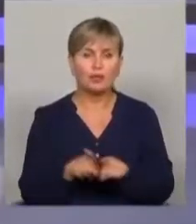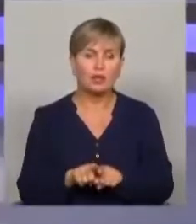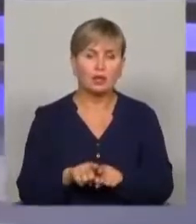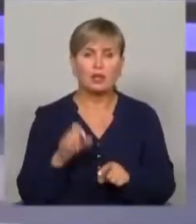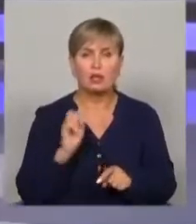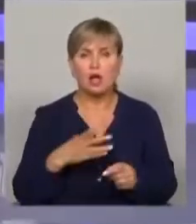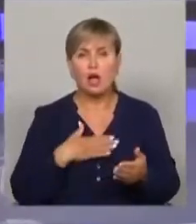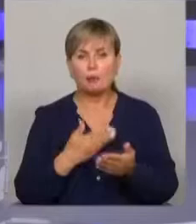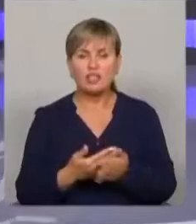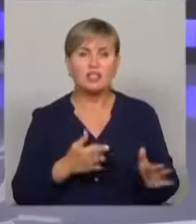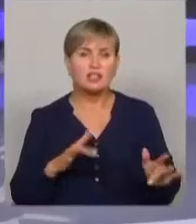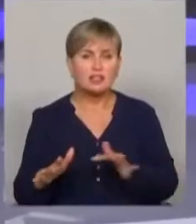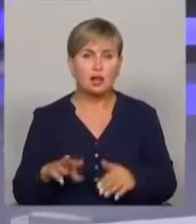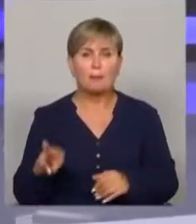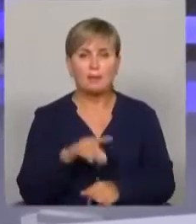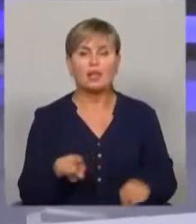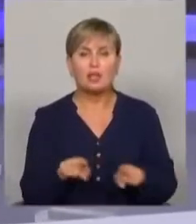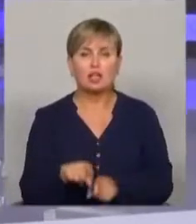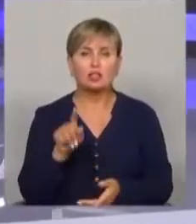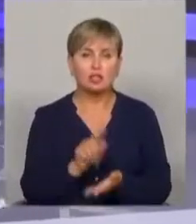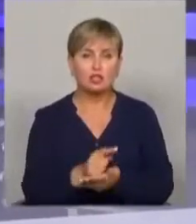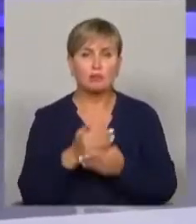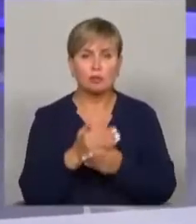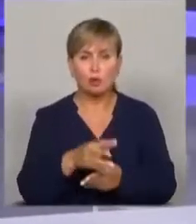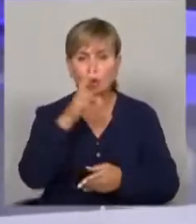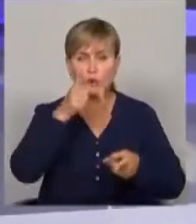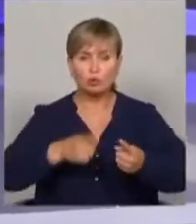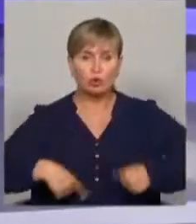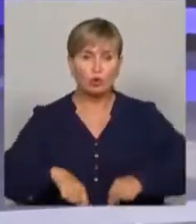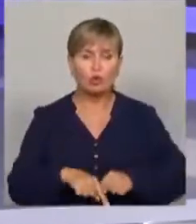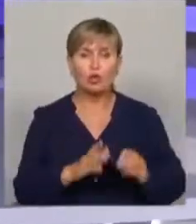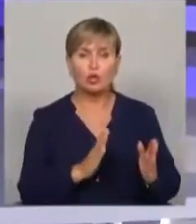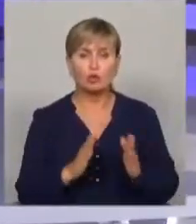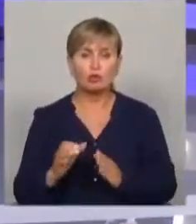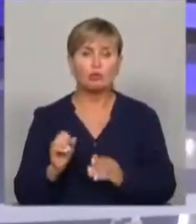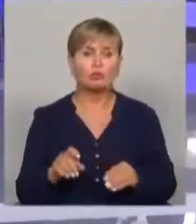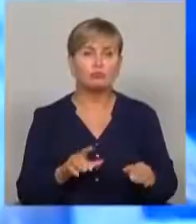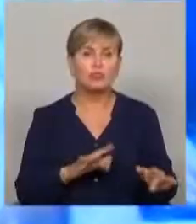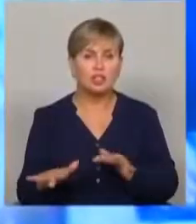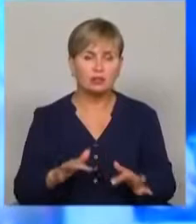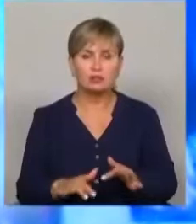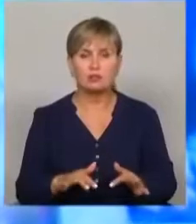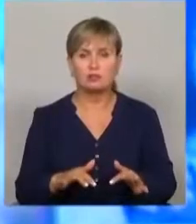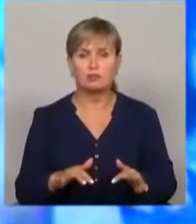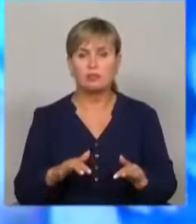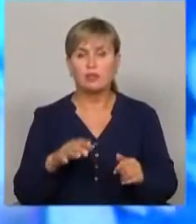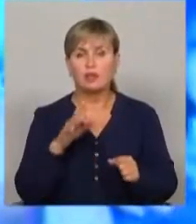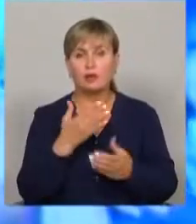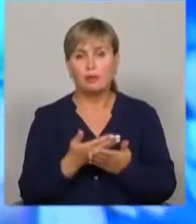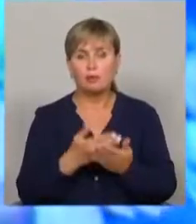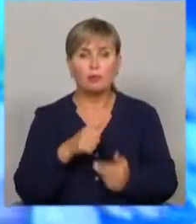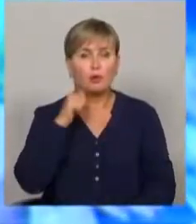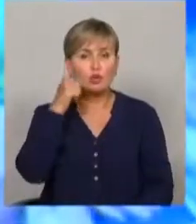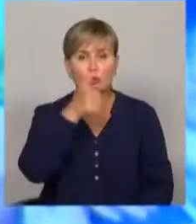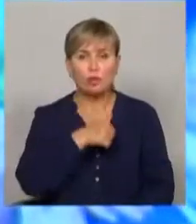как общественная деятельность. Мы также должны помогать госорганам в регулировании таких вопросов, как деятельность банков второго уровня. К примеру, в прошлом